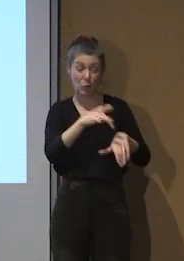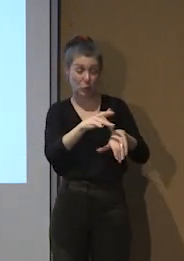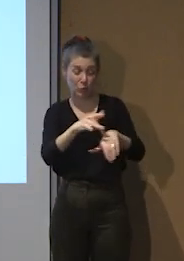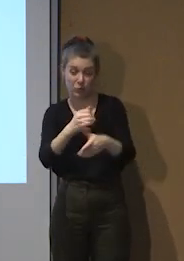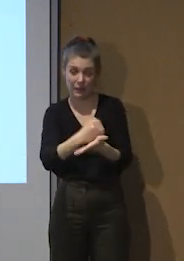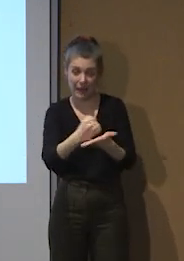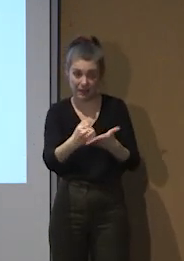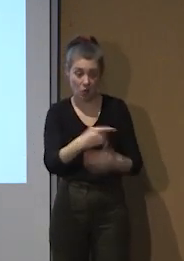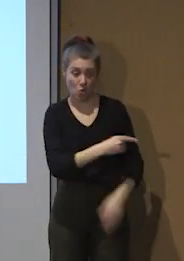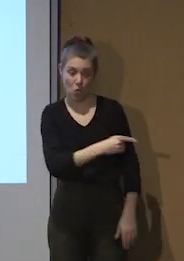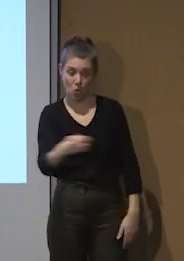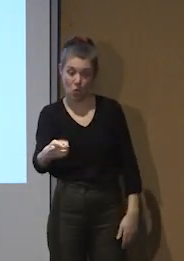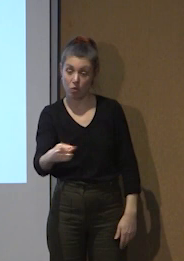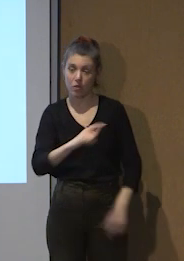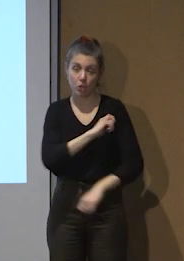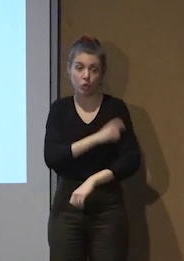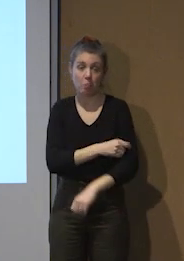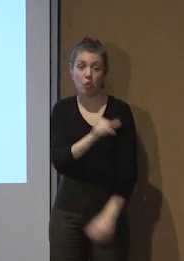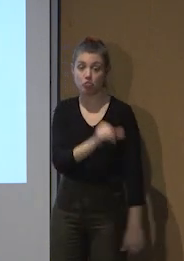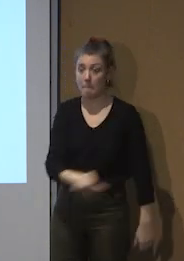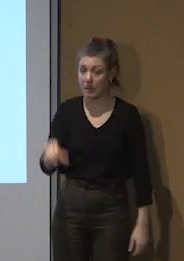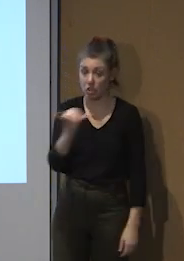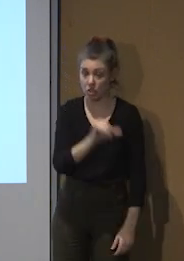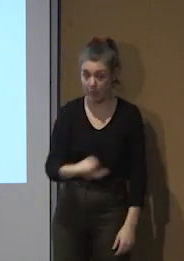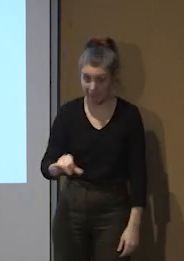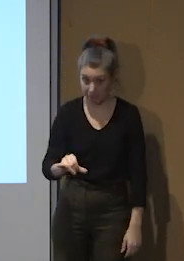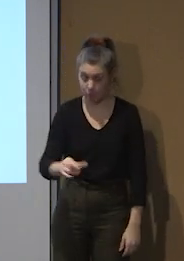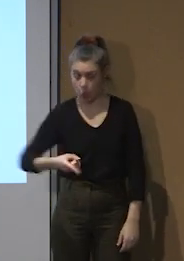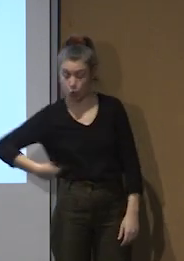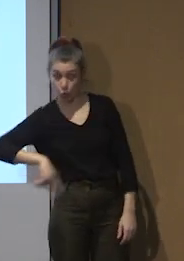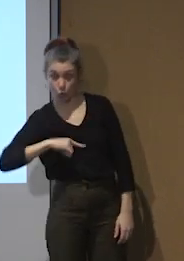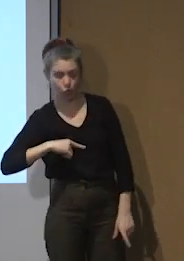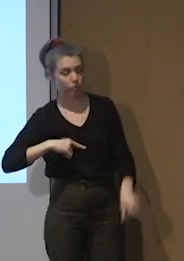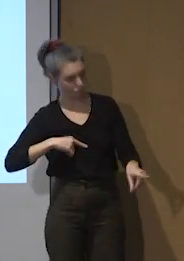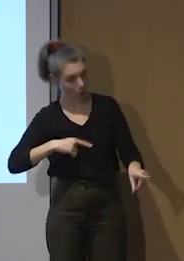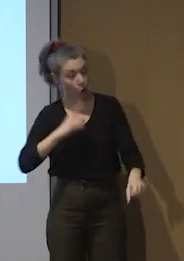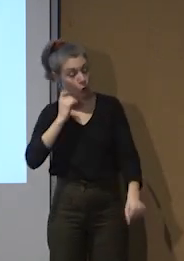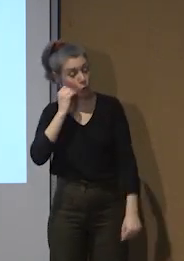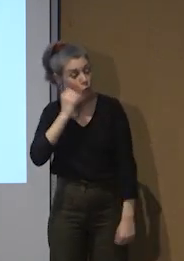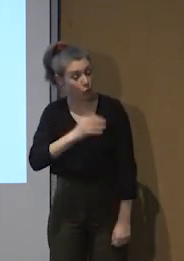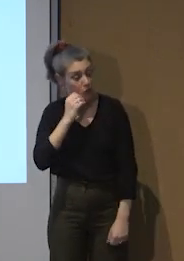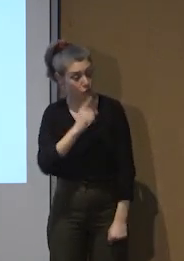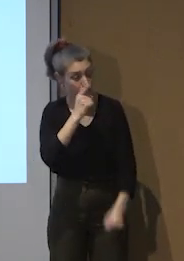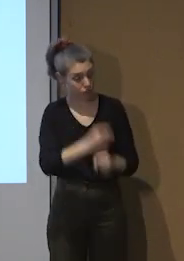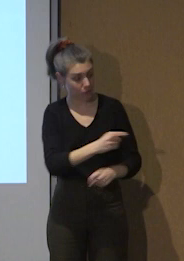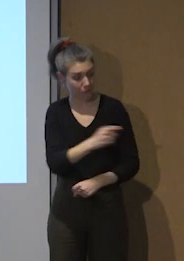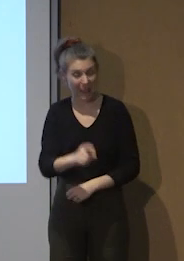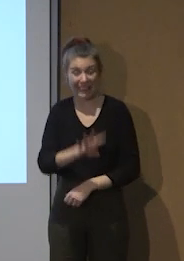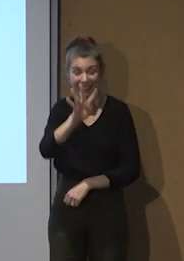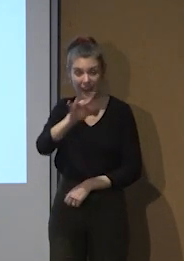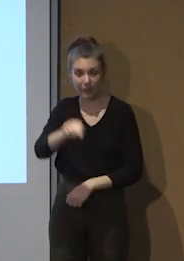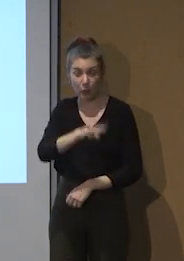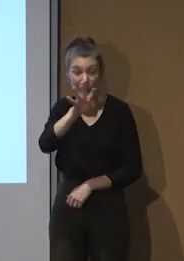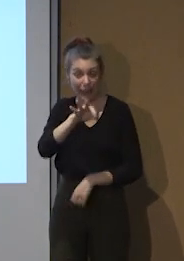réalisaient pas d'activité physique. Et donc on leur a demandé de réaliser tous les jours 4,4 minutes d'activité physique intense. Et après,